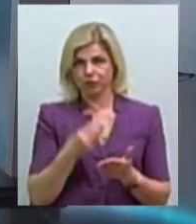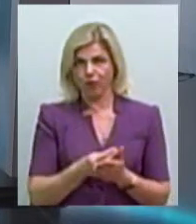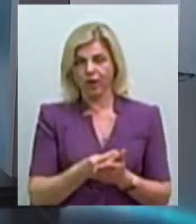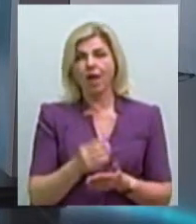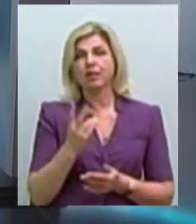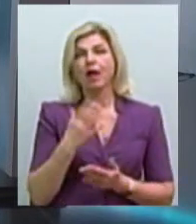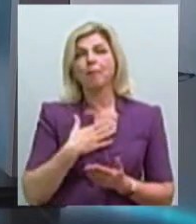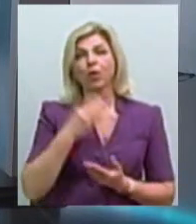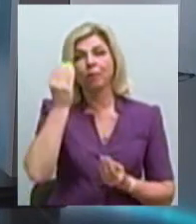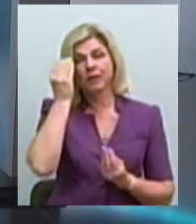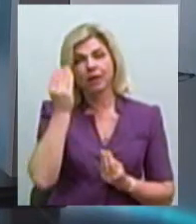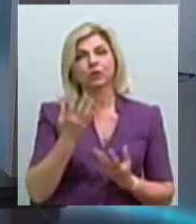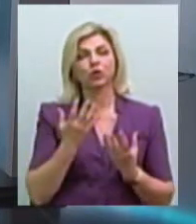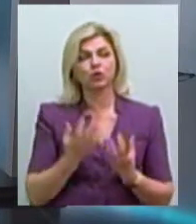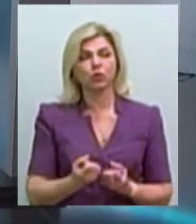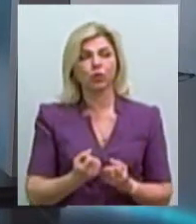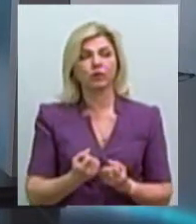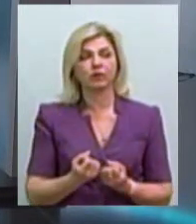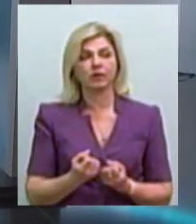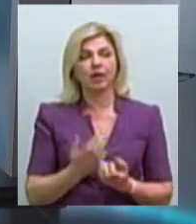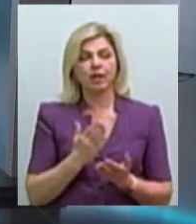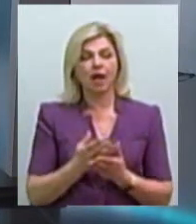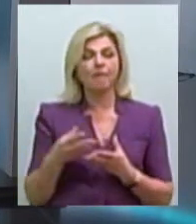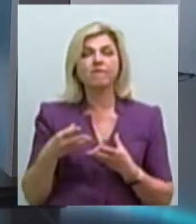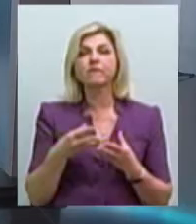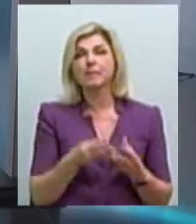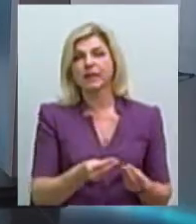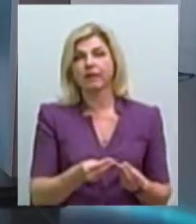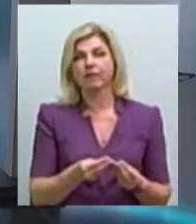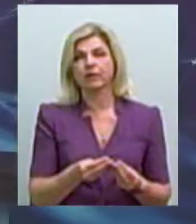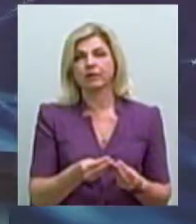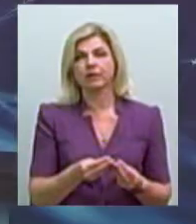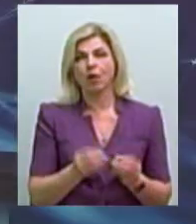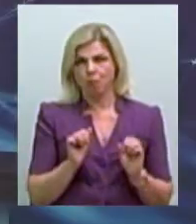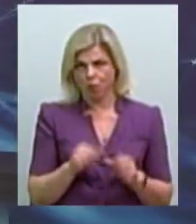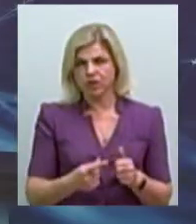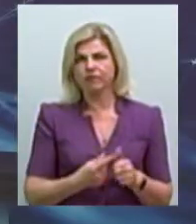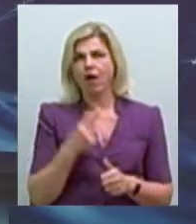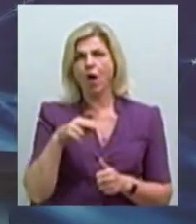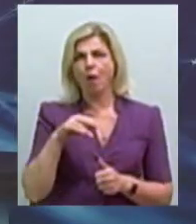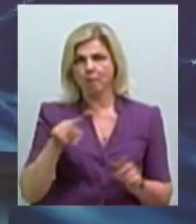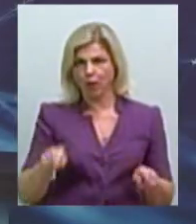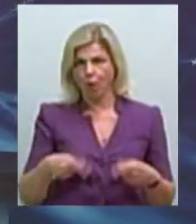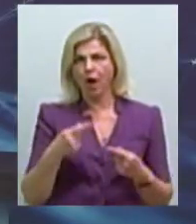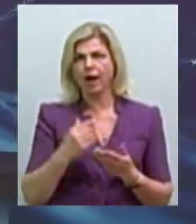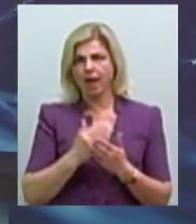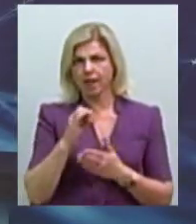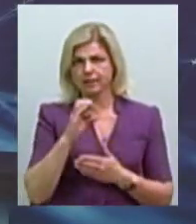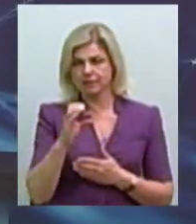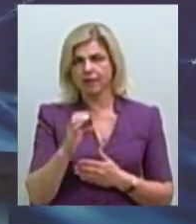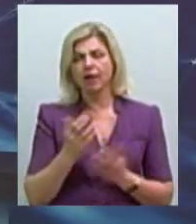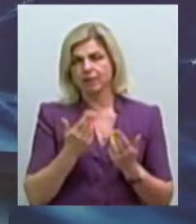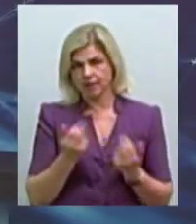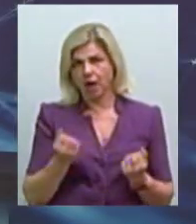думку, ще справляє певний вплив те, що це все ж таки... Це можна вважати прогресом? Ну, я вважаю, що да. Знаєте, коли людина